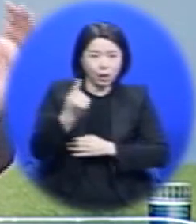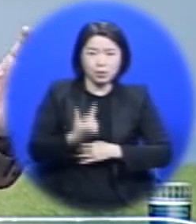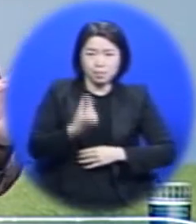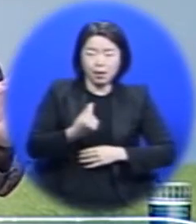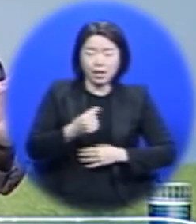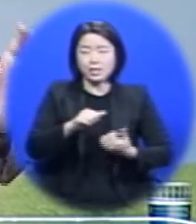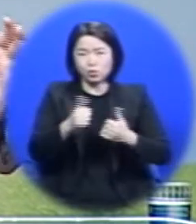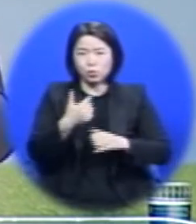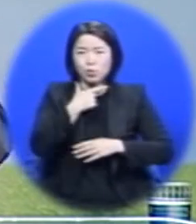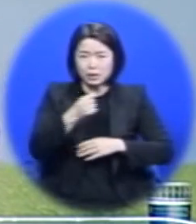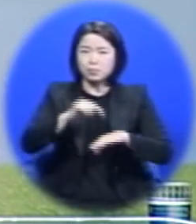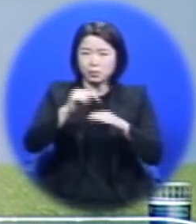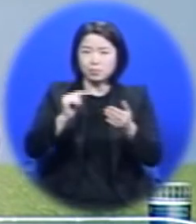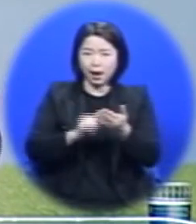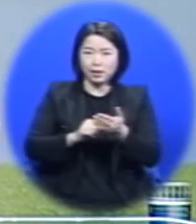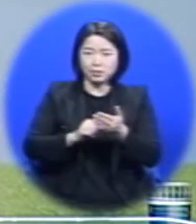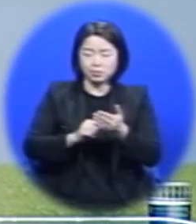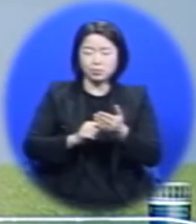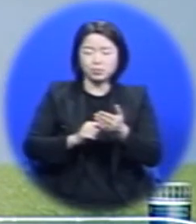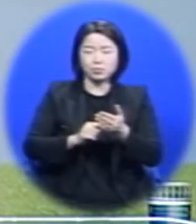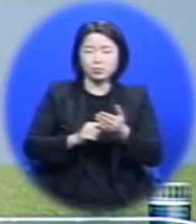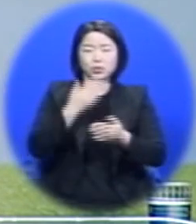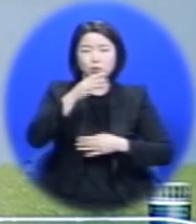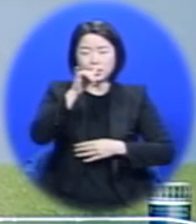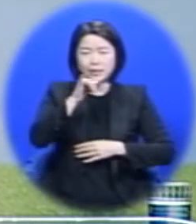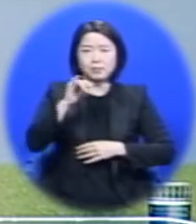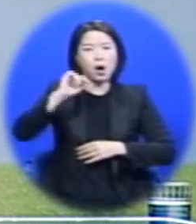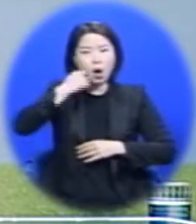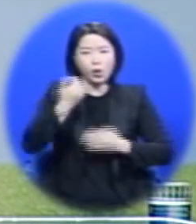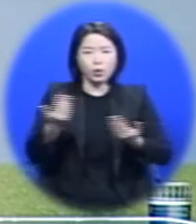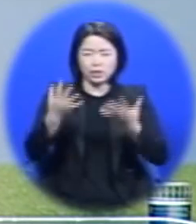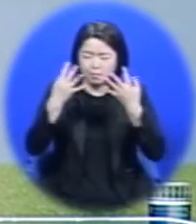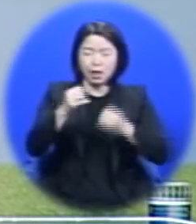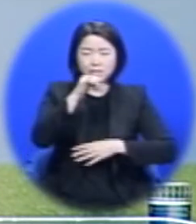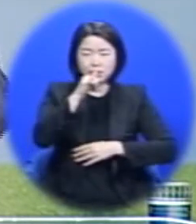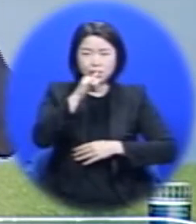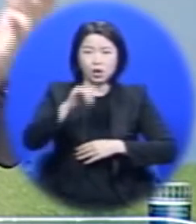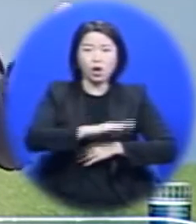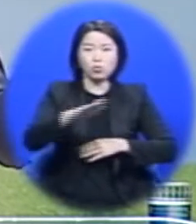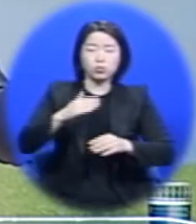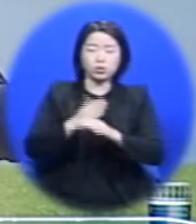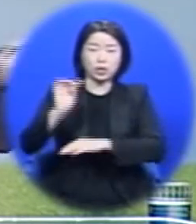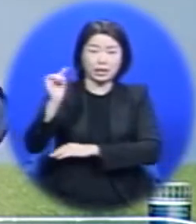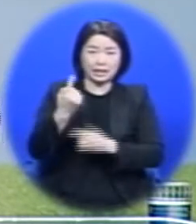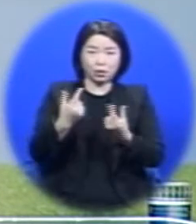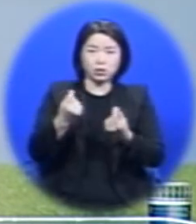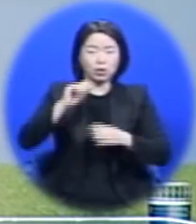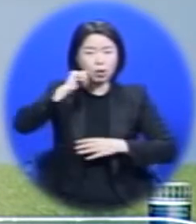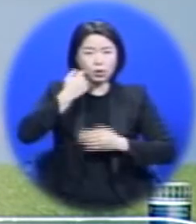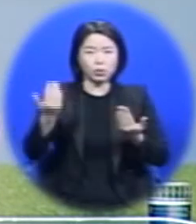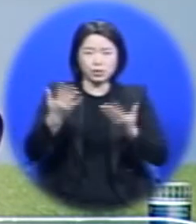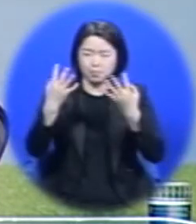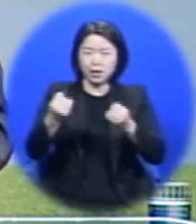싶은 심정일 그런 어려운 일을 수도 없이 겪었습니다. 우리 중에 다윗처럼 어려운 일을 많이 겪은 사람도 없을